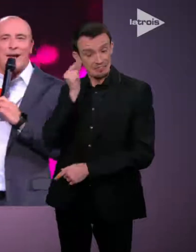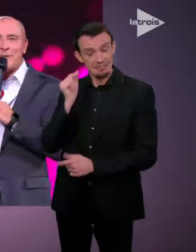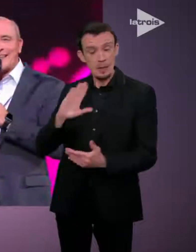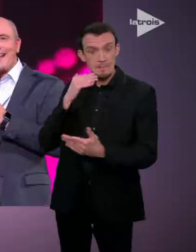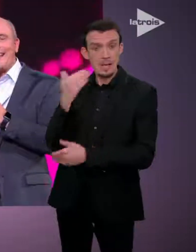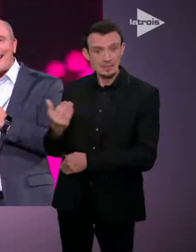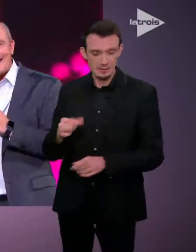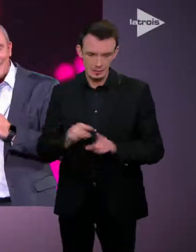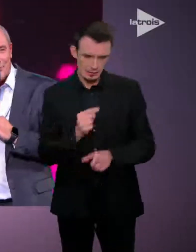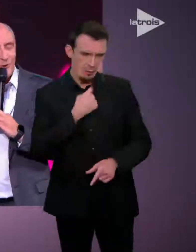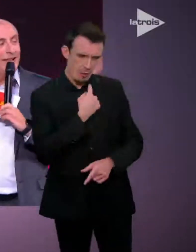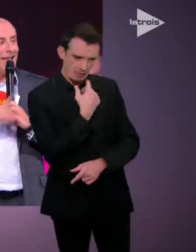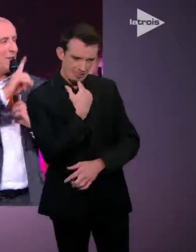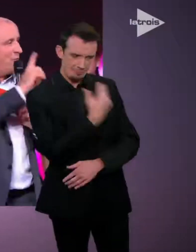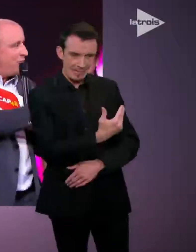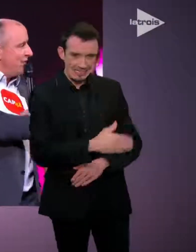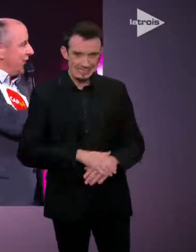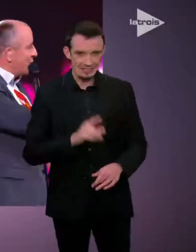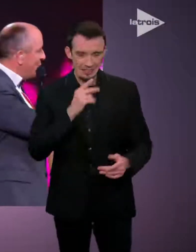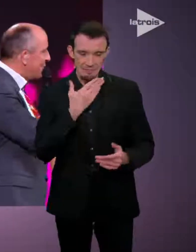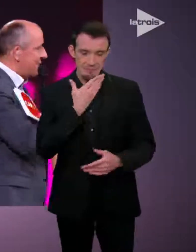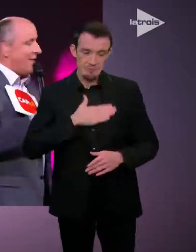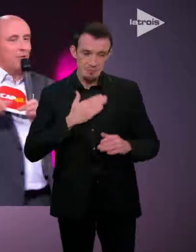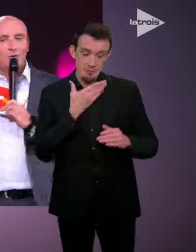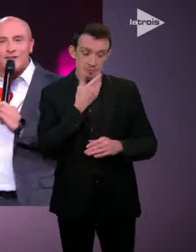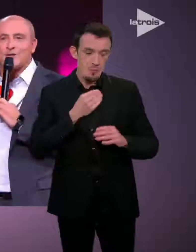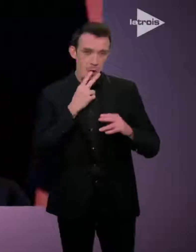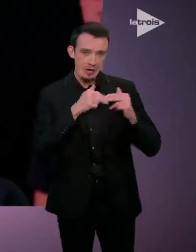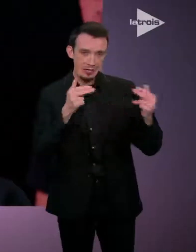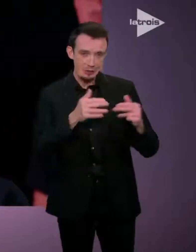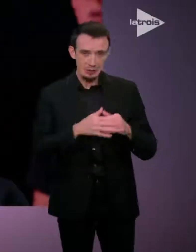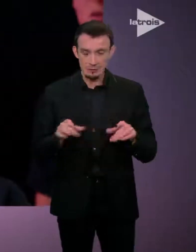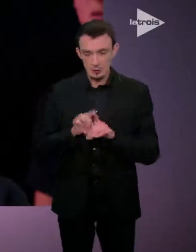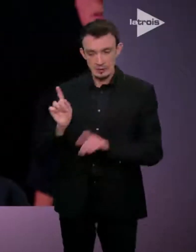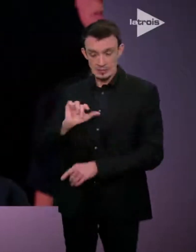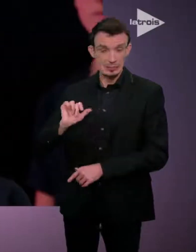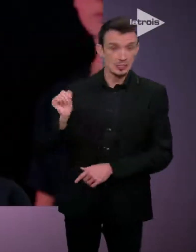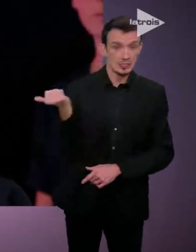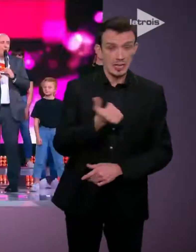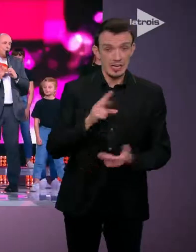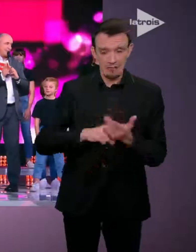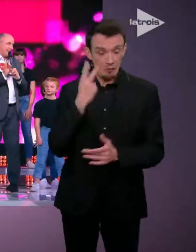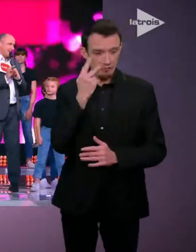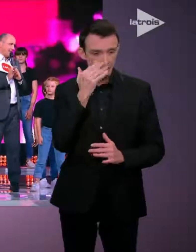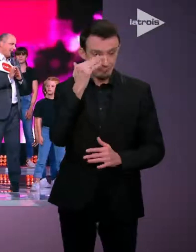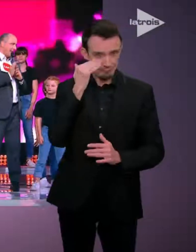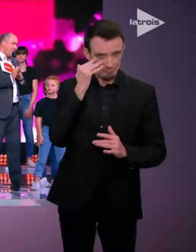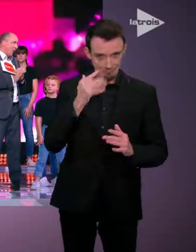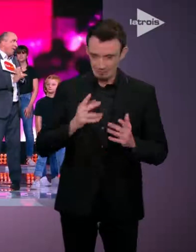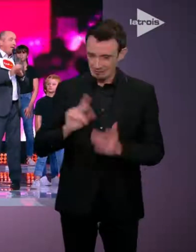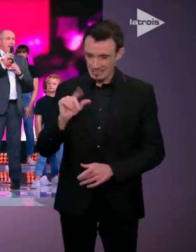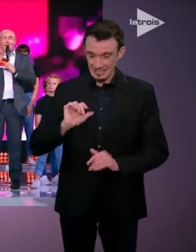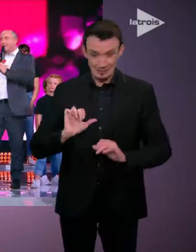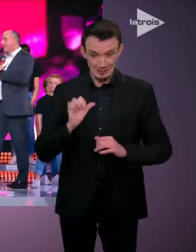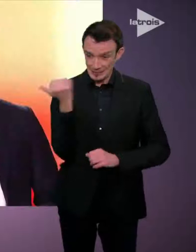Gwenaëlle parce qu'elle est très émue. Et je peux vous dire que tous, avant de monter sur ce plateau, ils étaient terriblement stressés. Vraiment. Ils ont fait